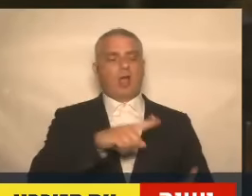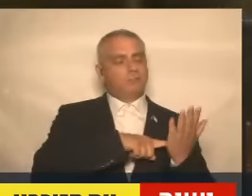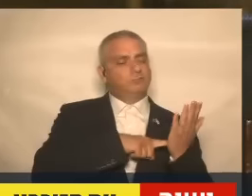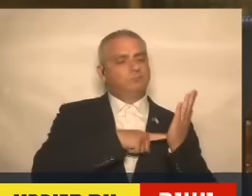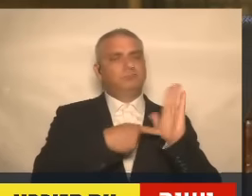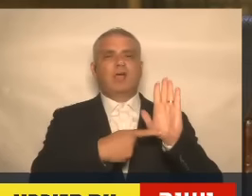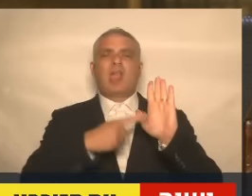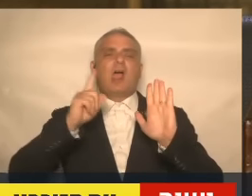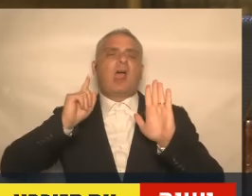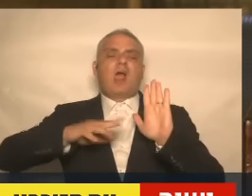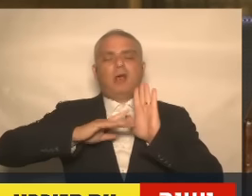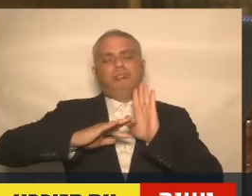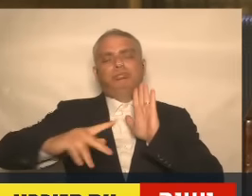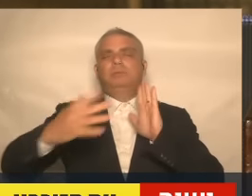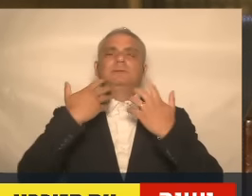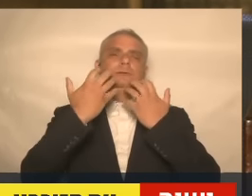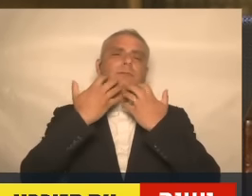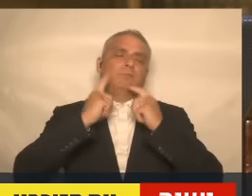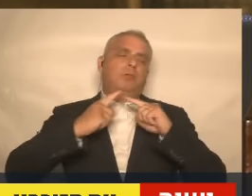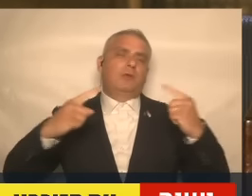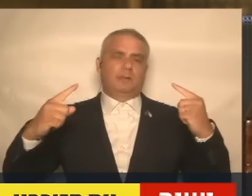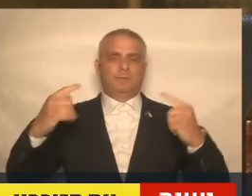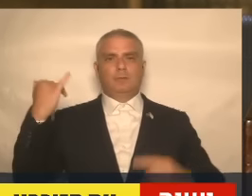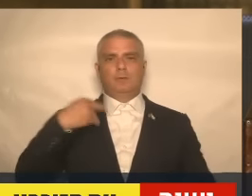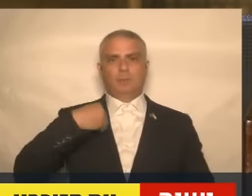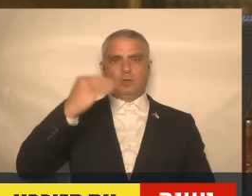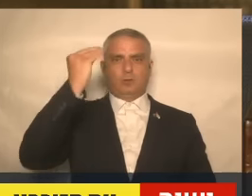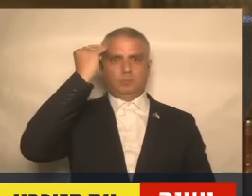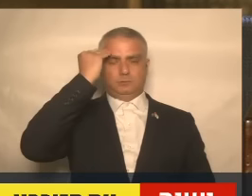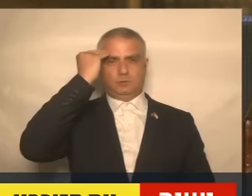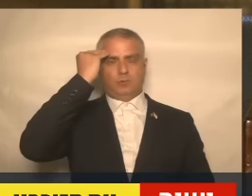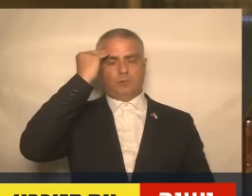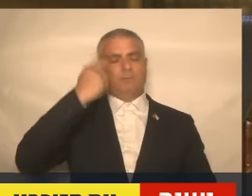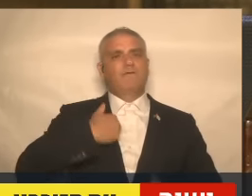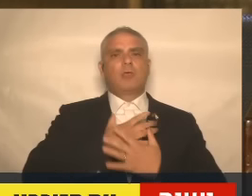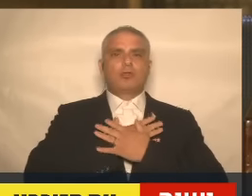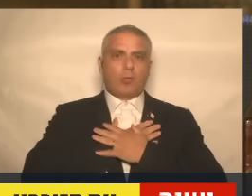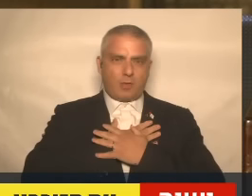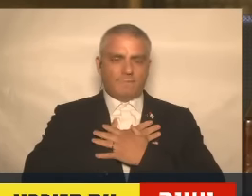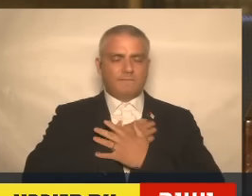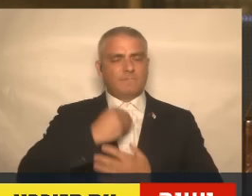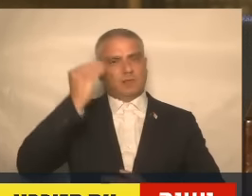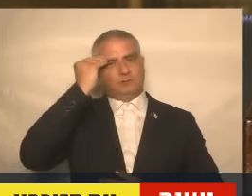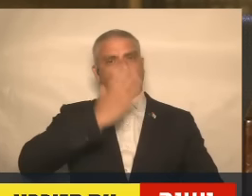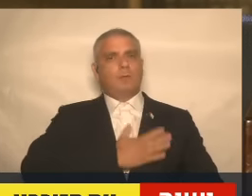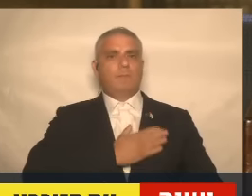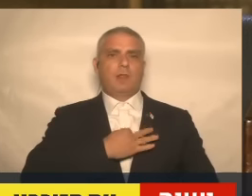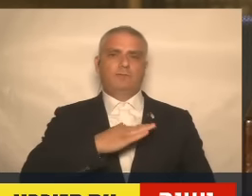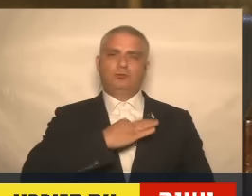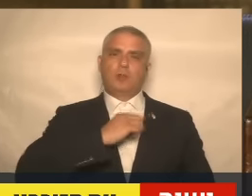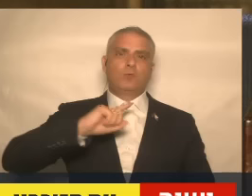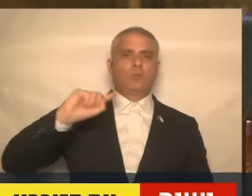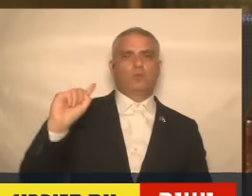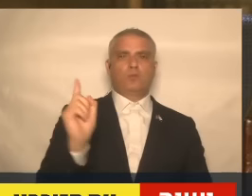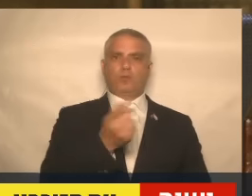של אלפי סיפורים. לעד נזכור ונאהב וננצור בליבנו את